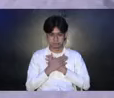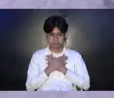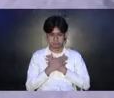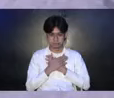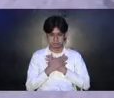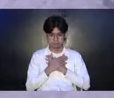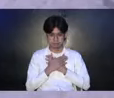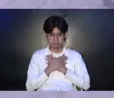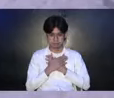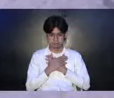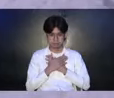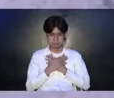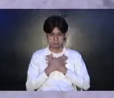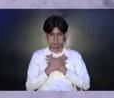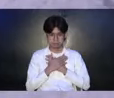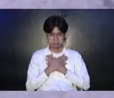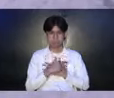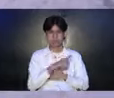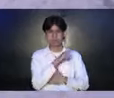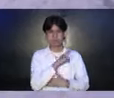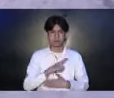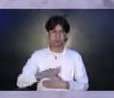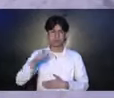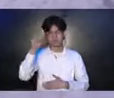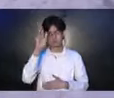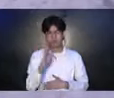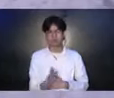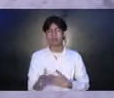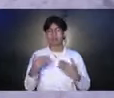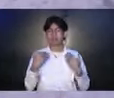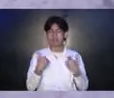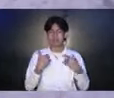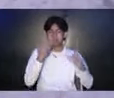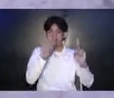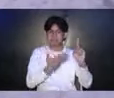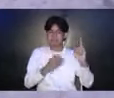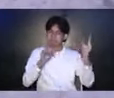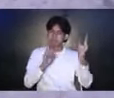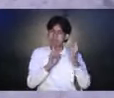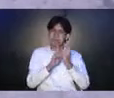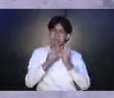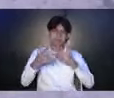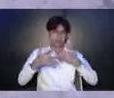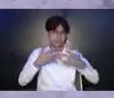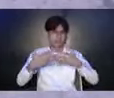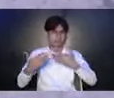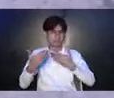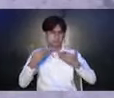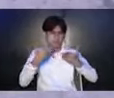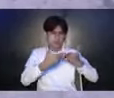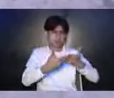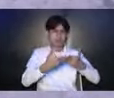Hindi malayo si Lord sa iyo. Siya ay napakalapit.